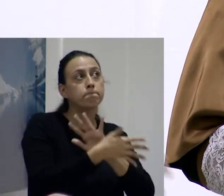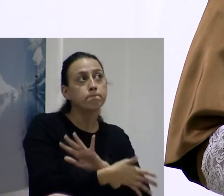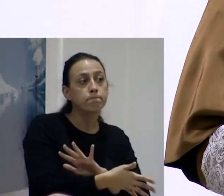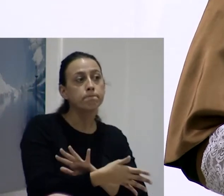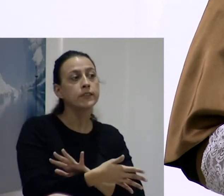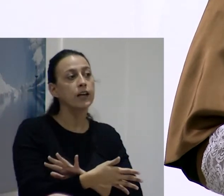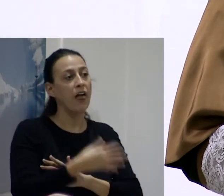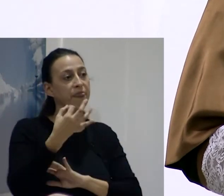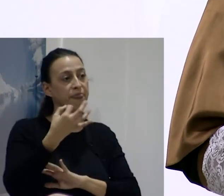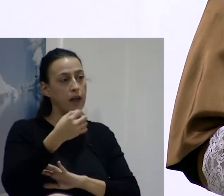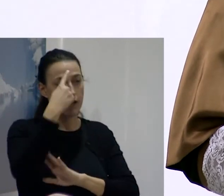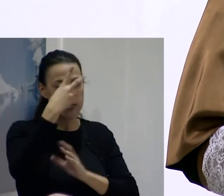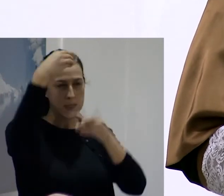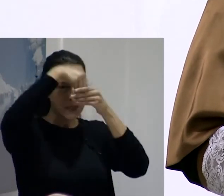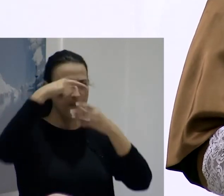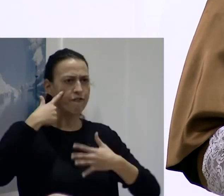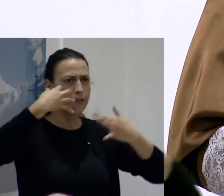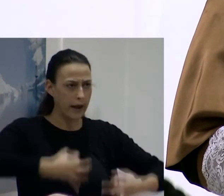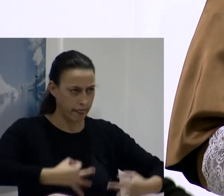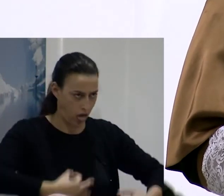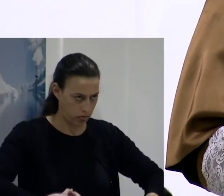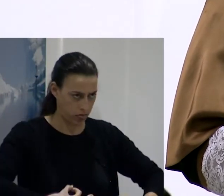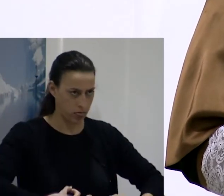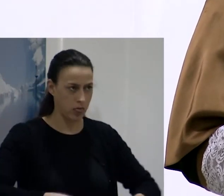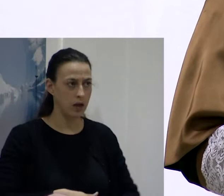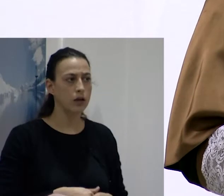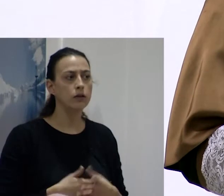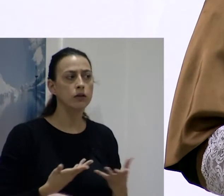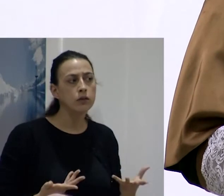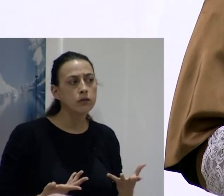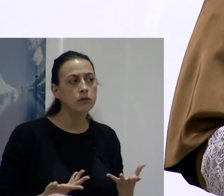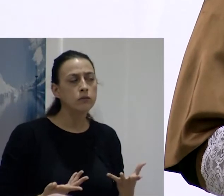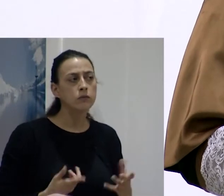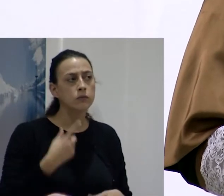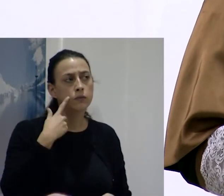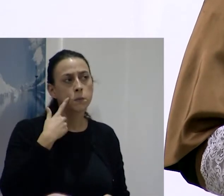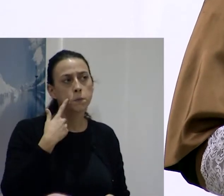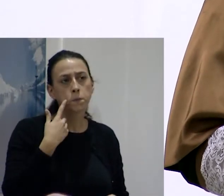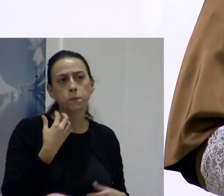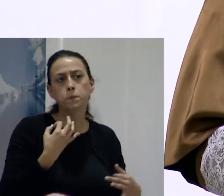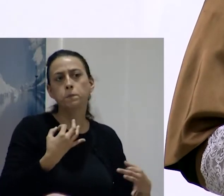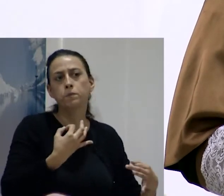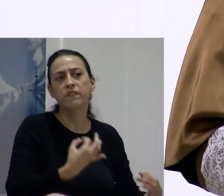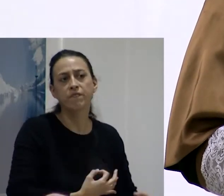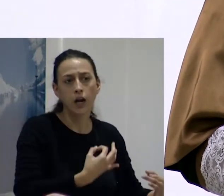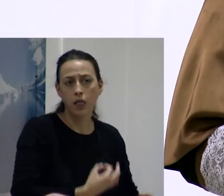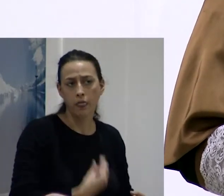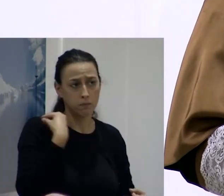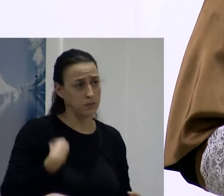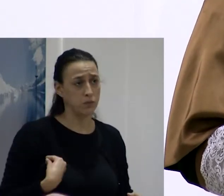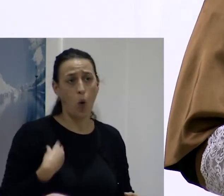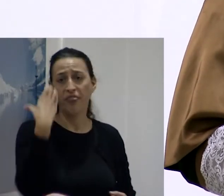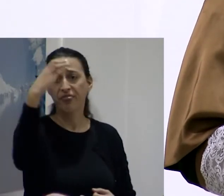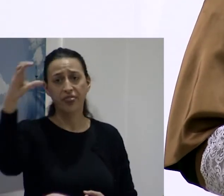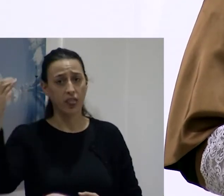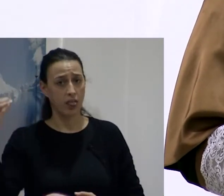veritat. Una exigència no menys determinant en el seu cas que en el cas d'altres sabers que